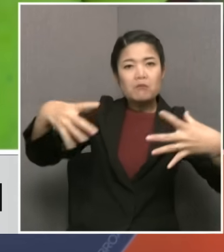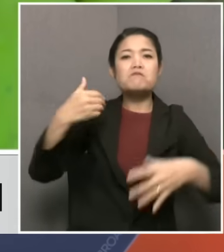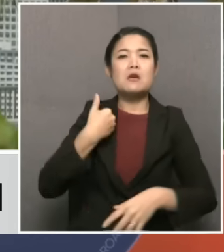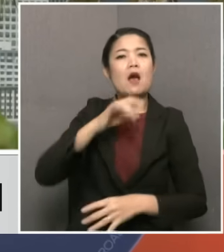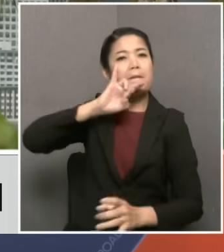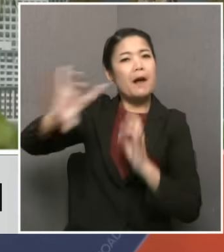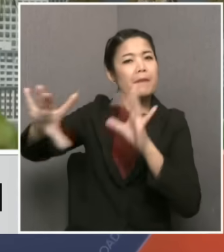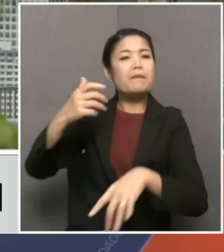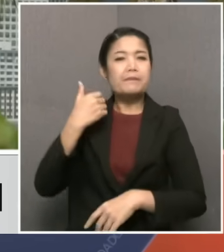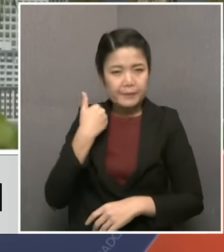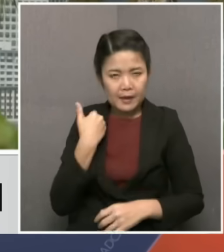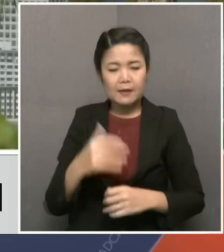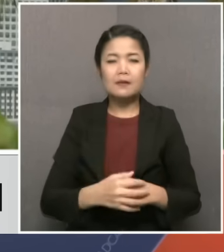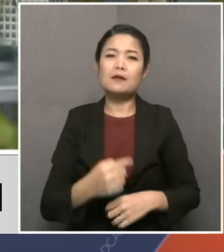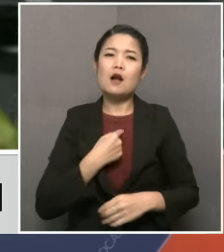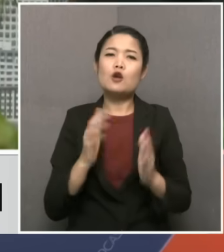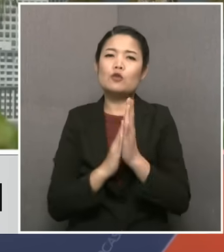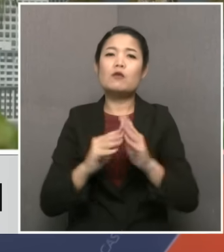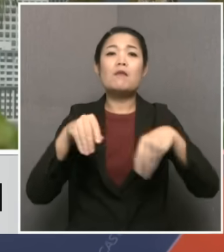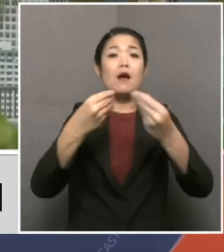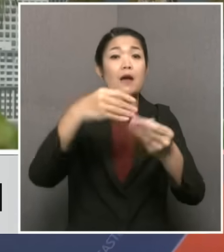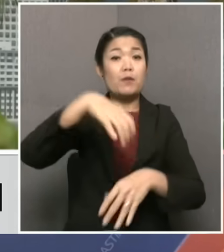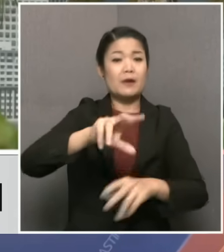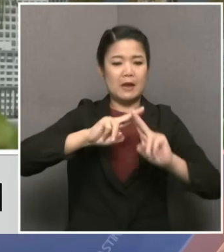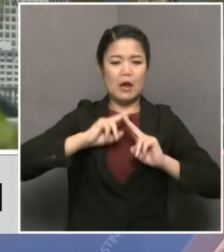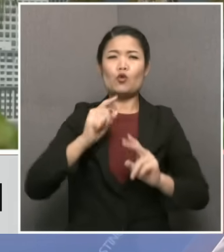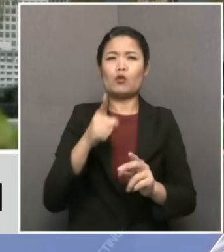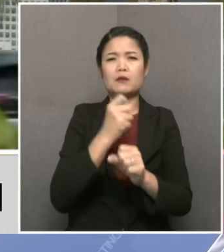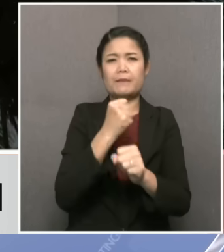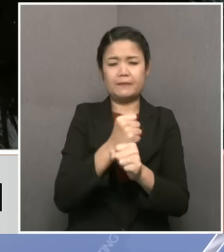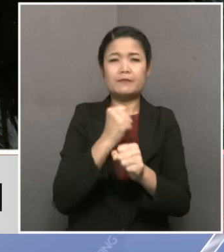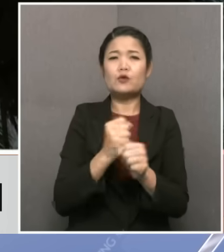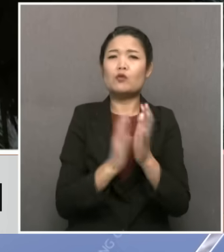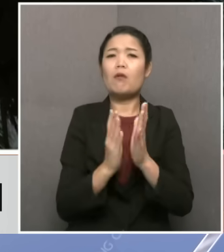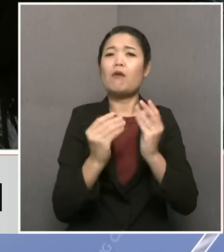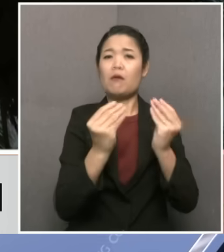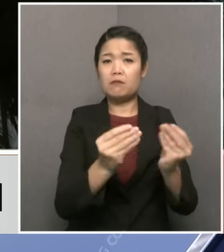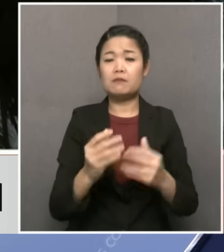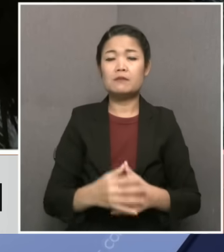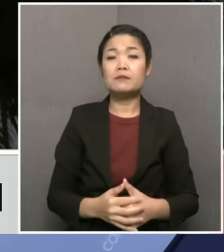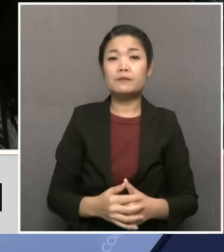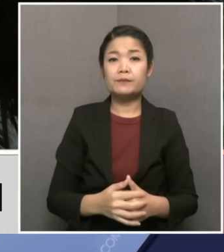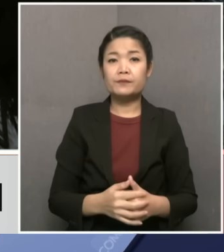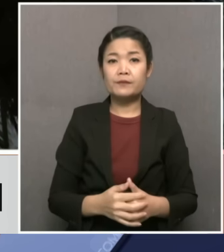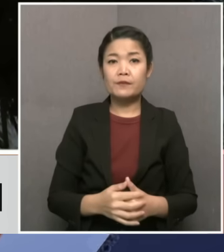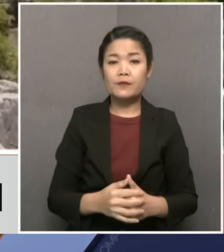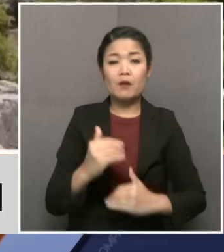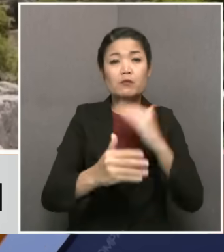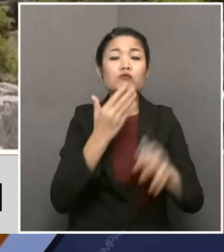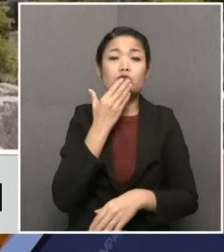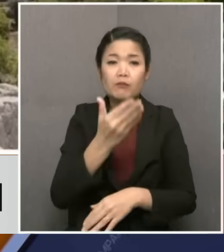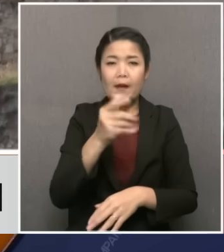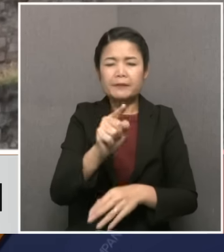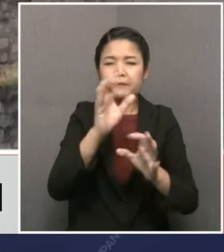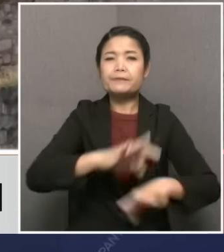ราะฉะนั้นเรื่องต่างเหล่านี้ผมชื่นชมเอกชนนะครับที่เขาต้องทำนะครับแล้วก็แน่นอนย่างความยั่งยืนในอนาคตเป็นเรื่องสำคัญ